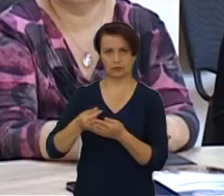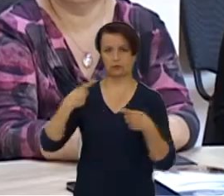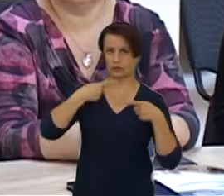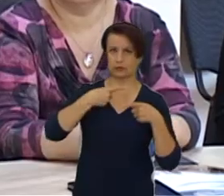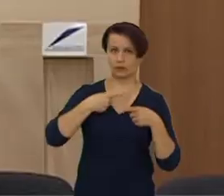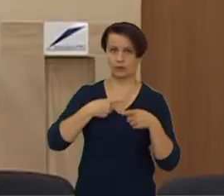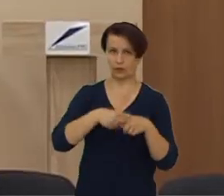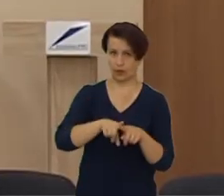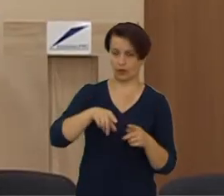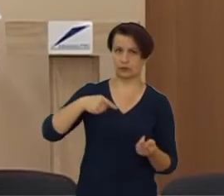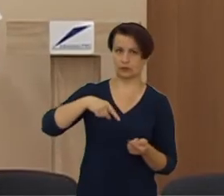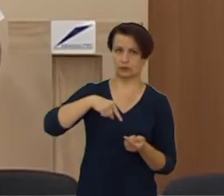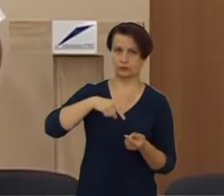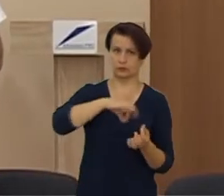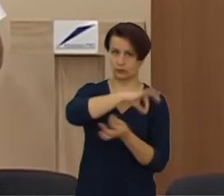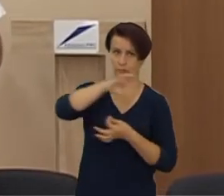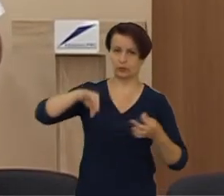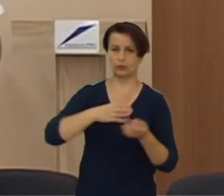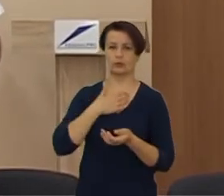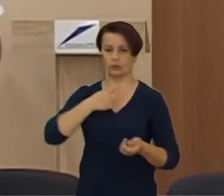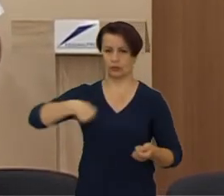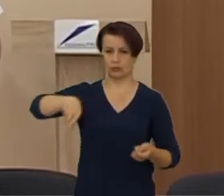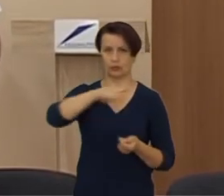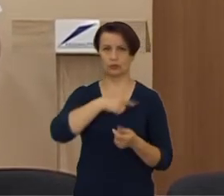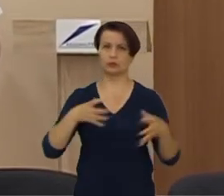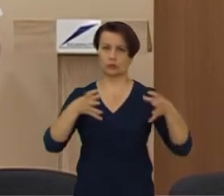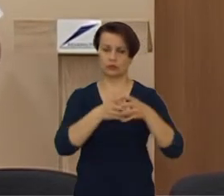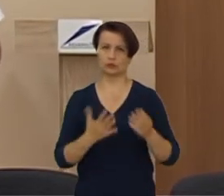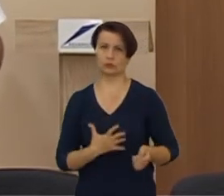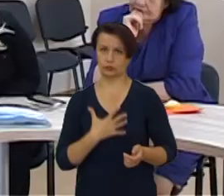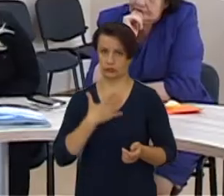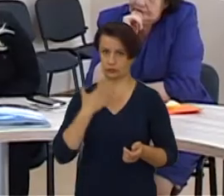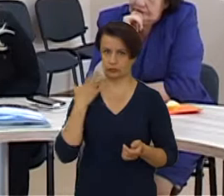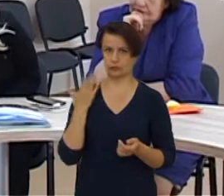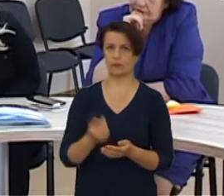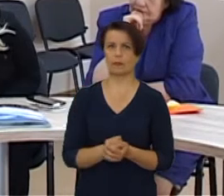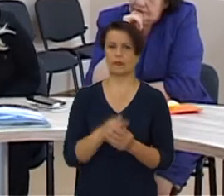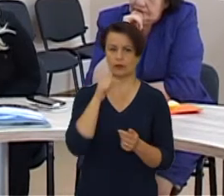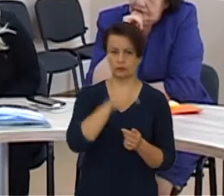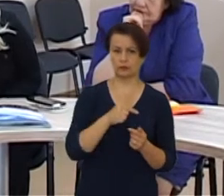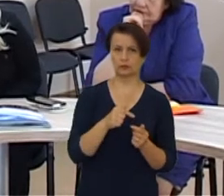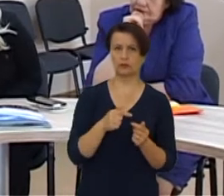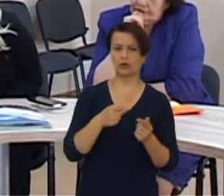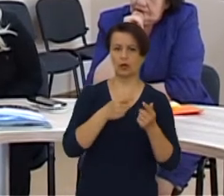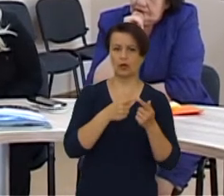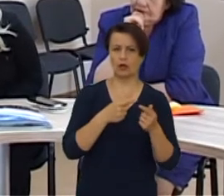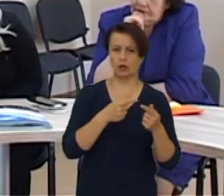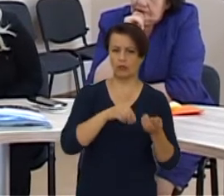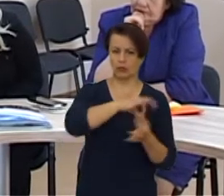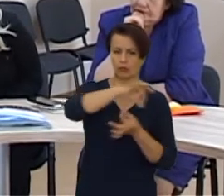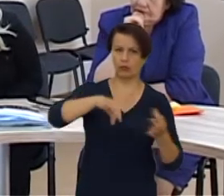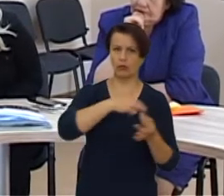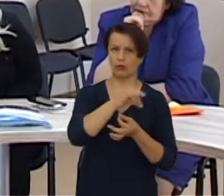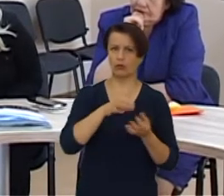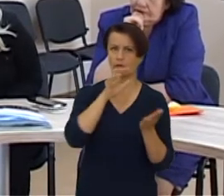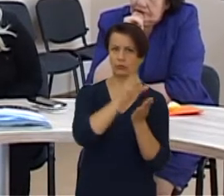mechanizmų projektai, tai tikrai mūsų bendruomenė labai džiaugiasi. Šitie projektai apima labai daug